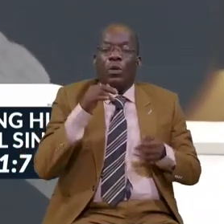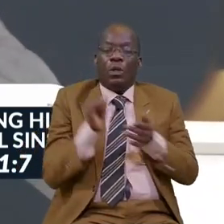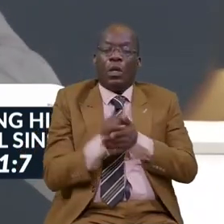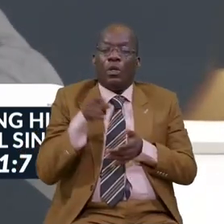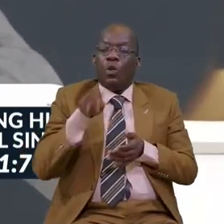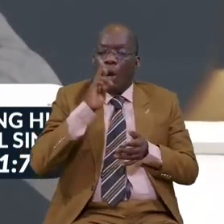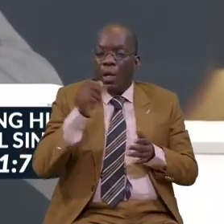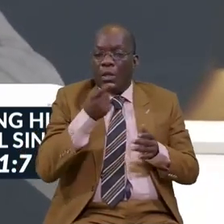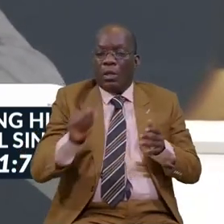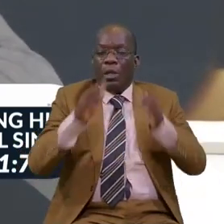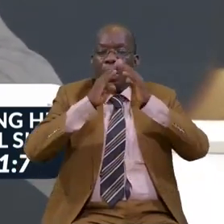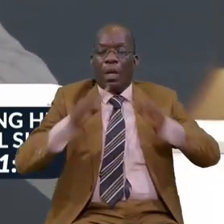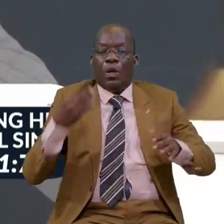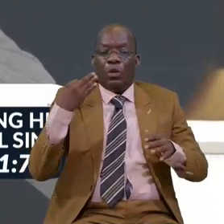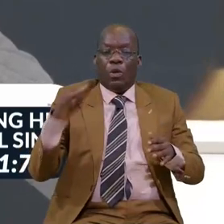verset